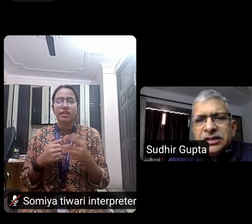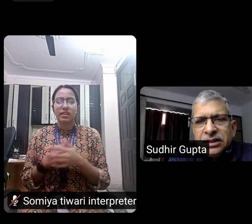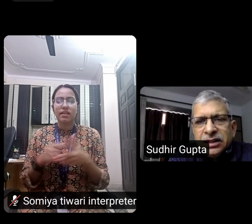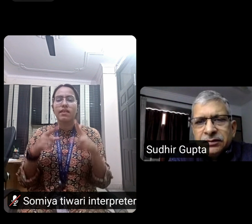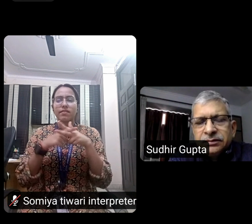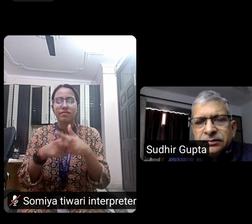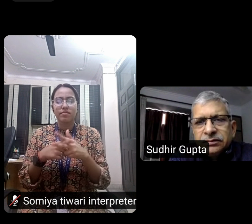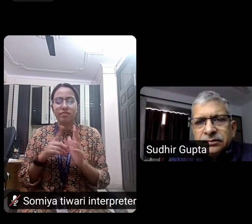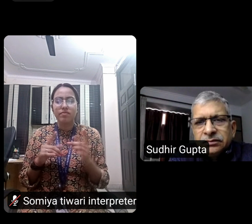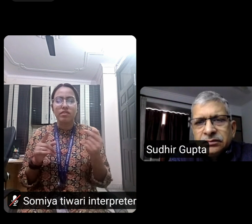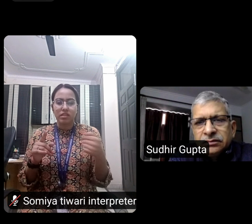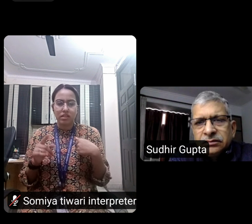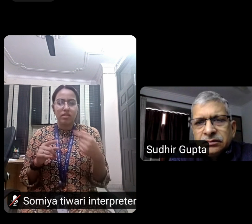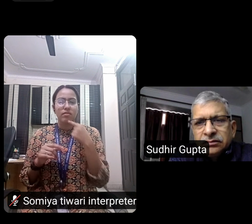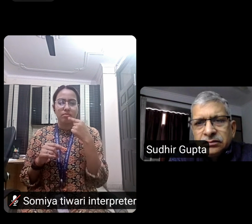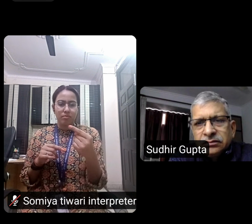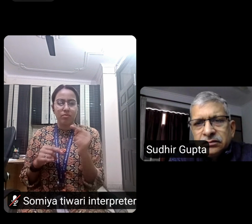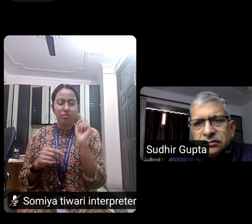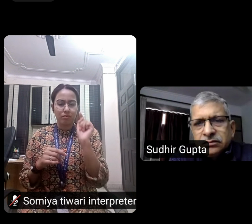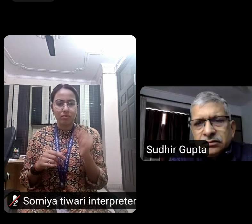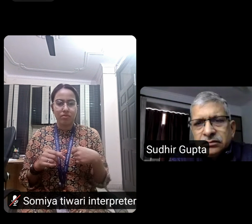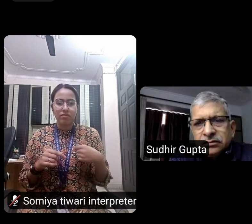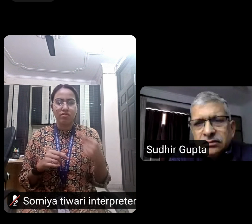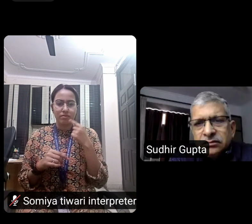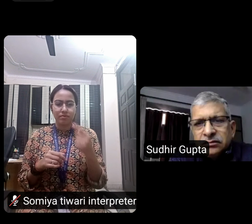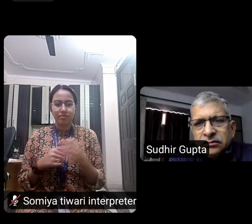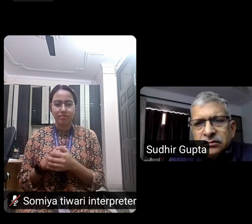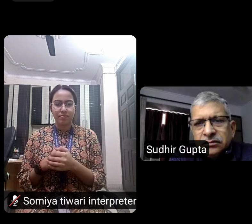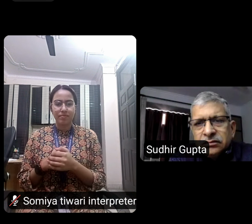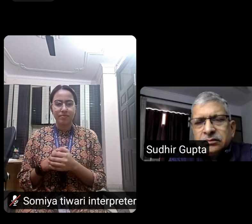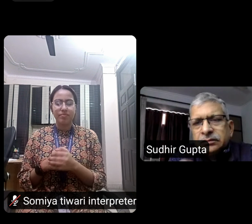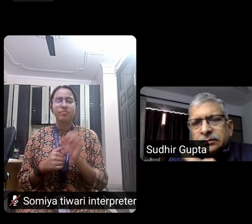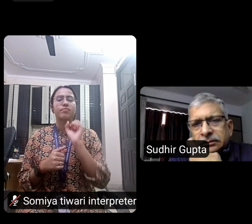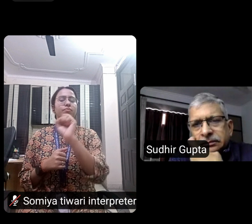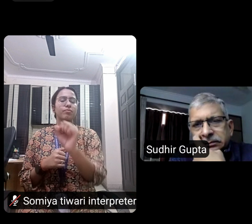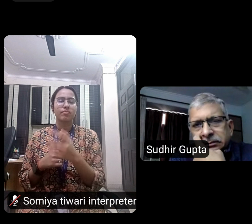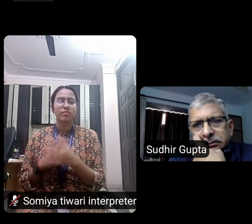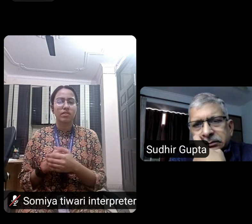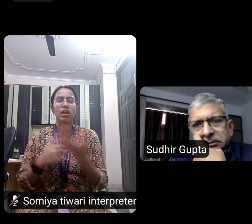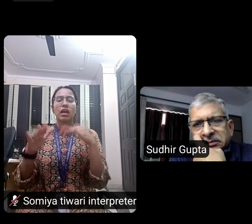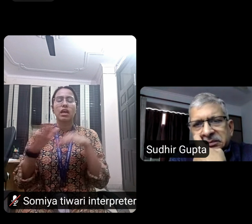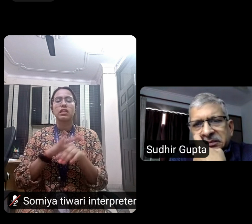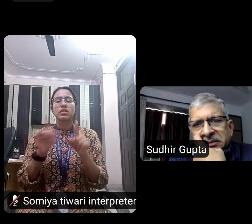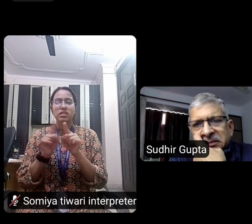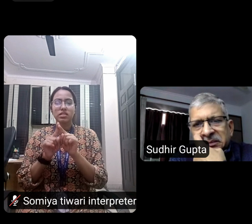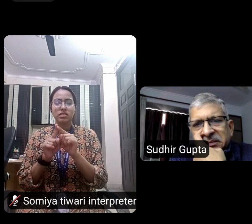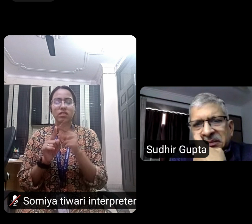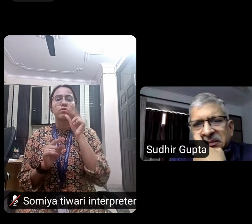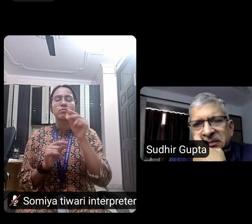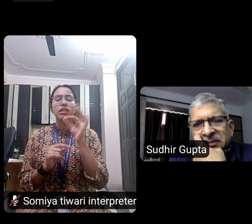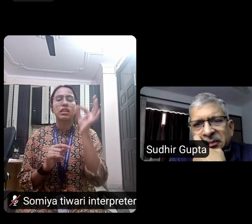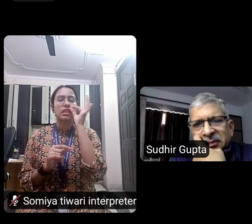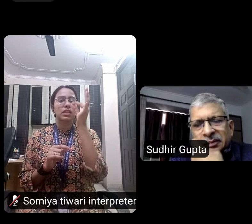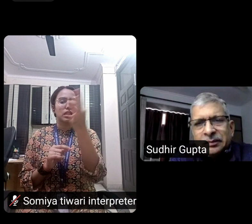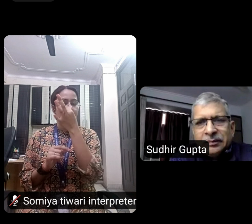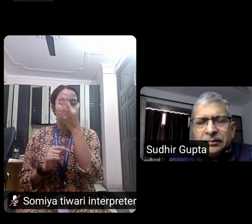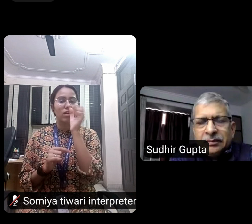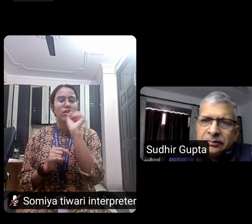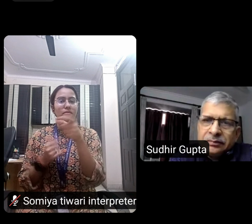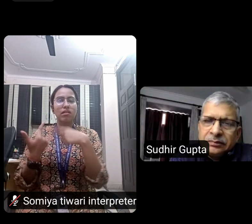मैं यहाँ पे इनके बारे में कुछ बताना चाहती हूँ कि दे आर तेलुगु स्पीकर है, तो हम